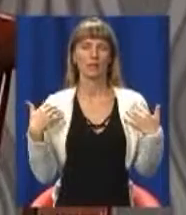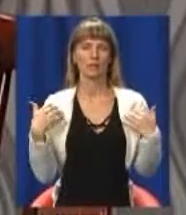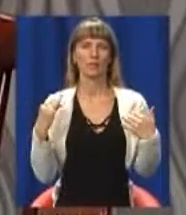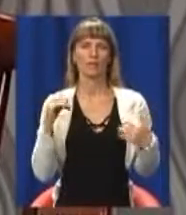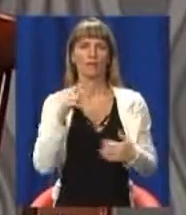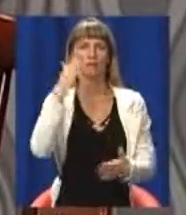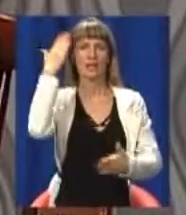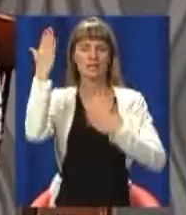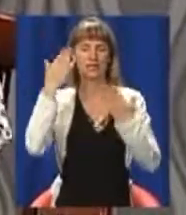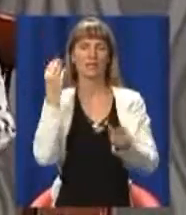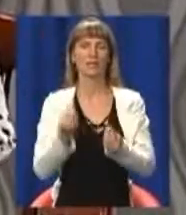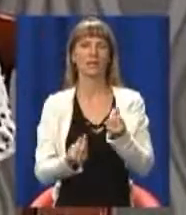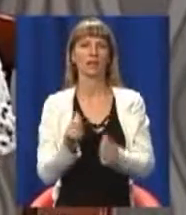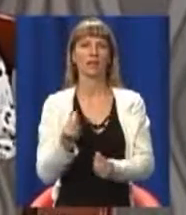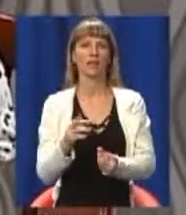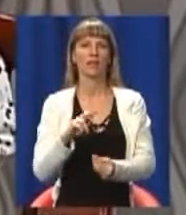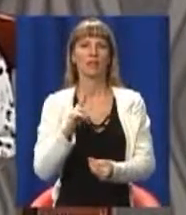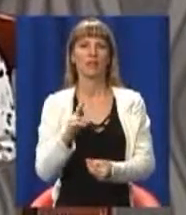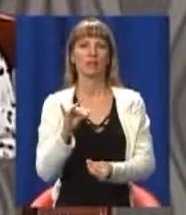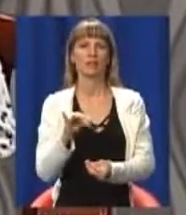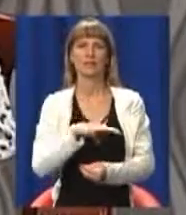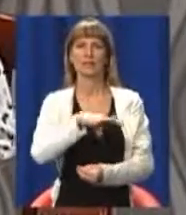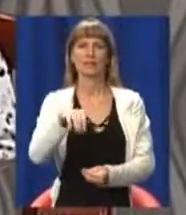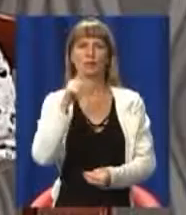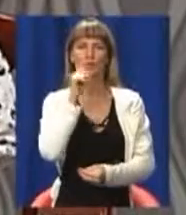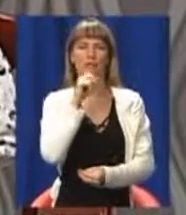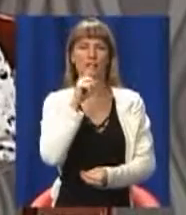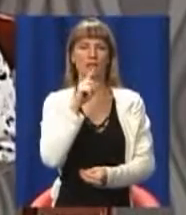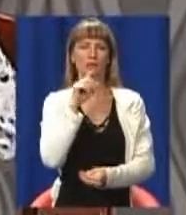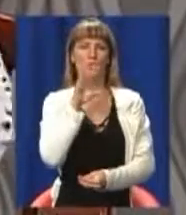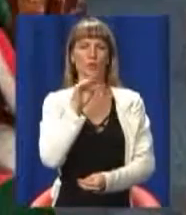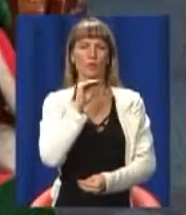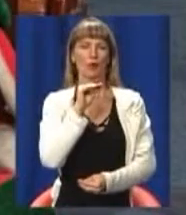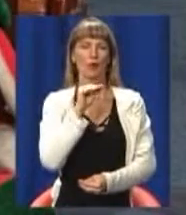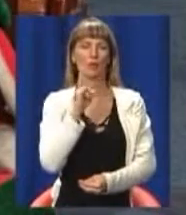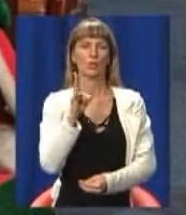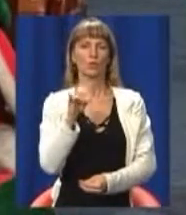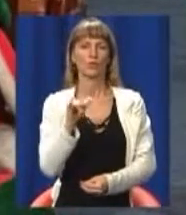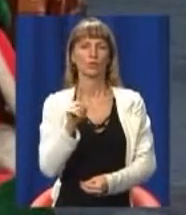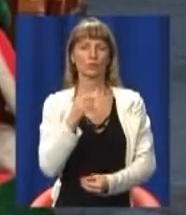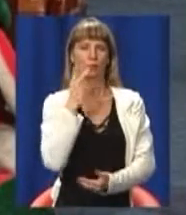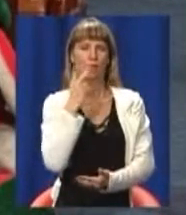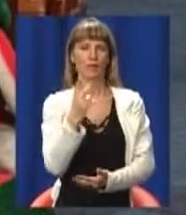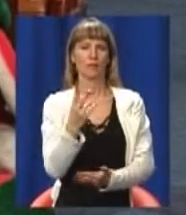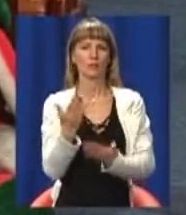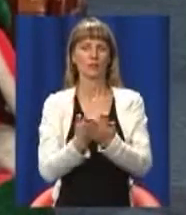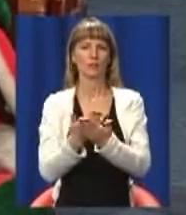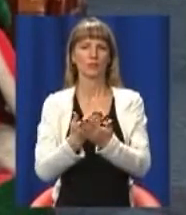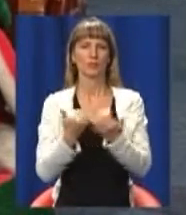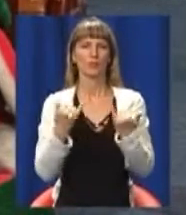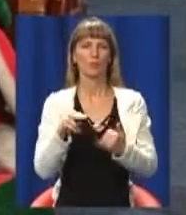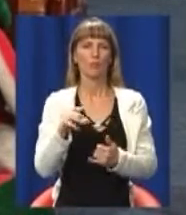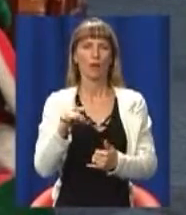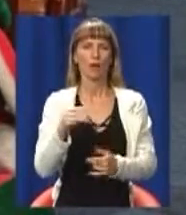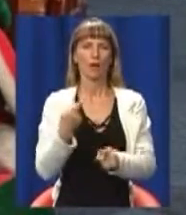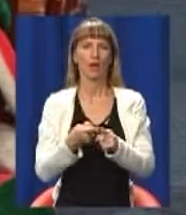Вони веселі, грайливі, ну, як зазвичай, всі маленькі, не дуже маленькі песики. Ну що, подивимося сюжет зараз про цю